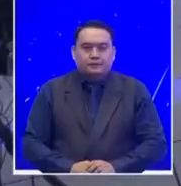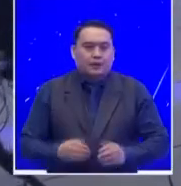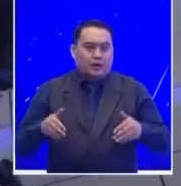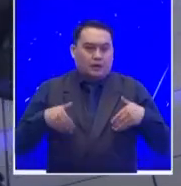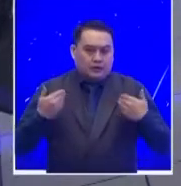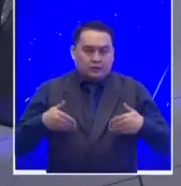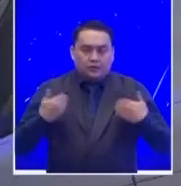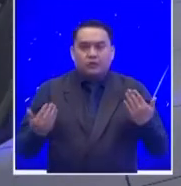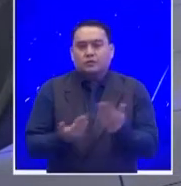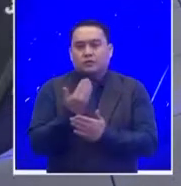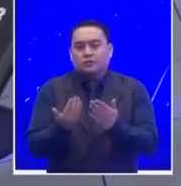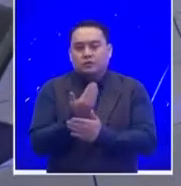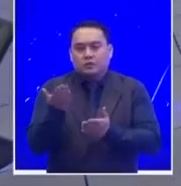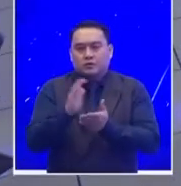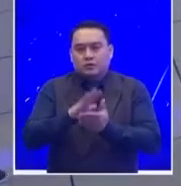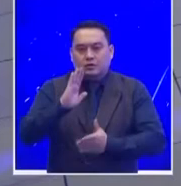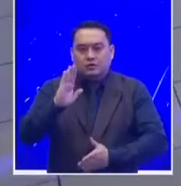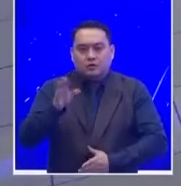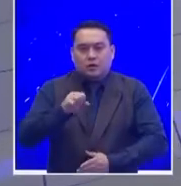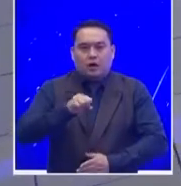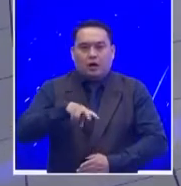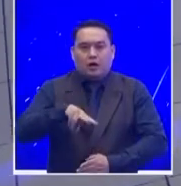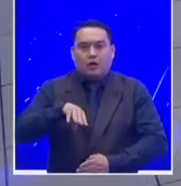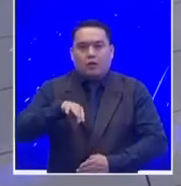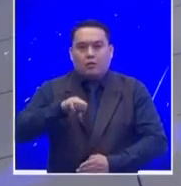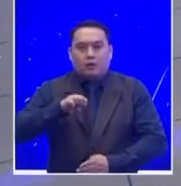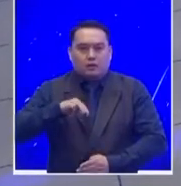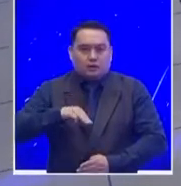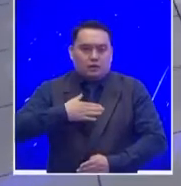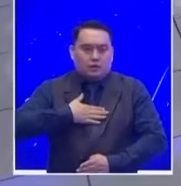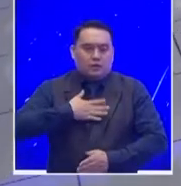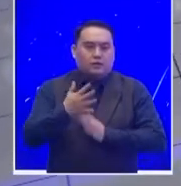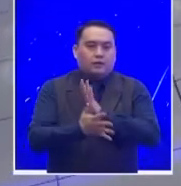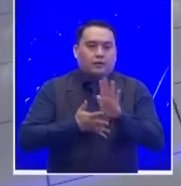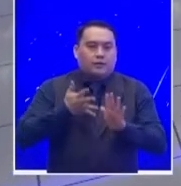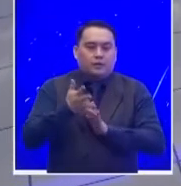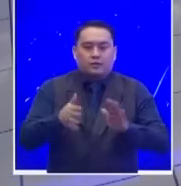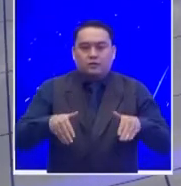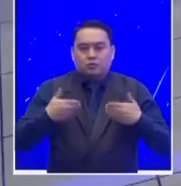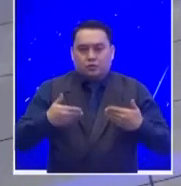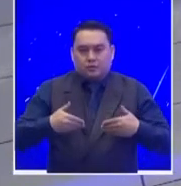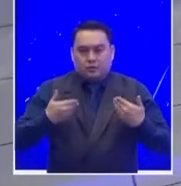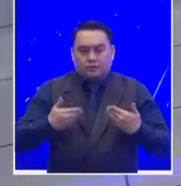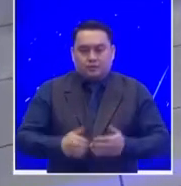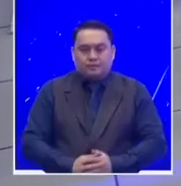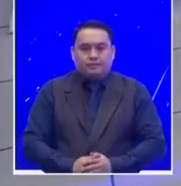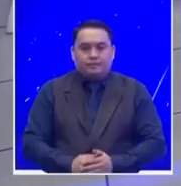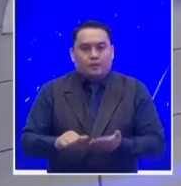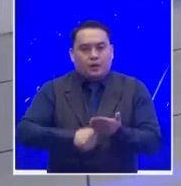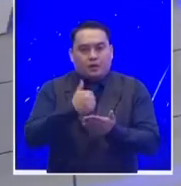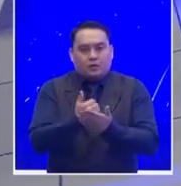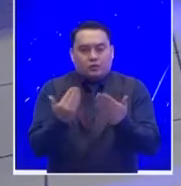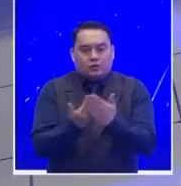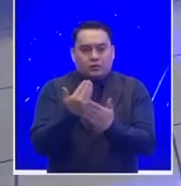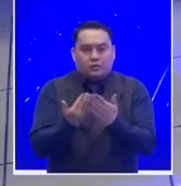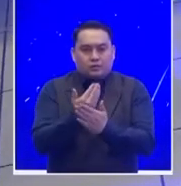Ассаламу алейкум, қадірменді көрермен, тікелей эфирде қорытынды жаңалықтар, студияда Алмат Хамид, сурд аудармашы Марат Жақсылықұлы. Алдымен